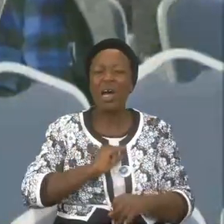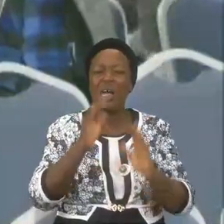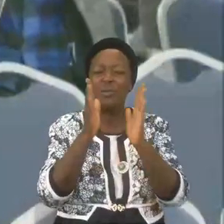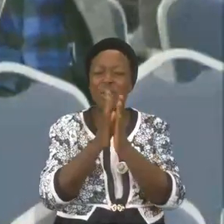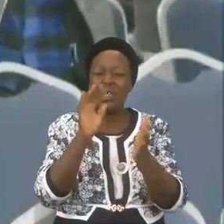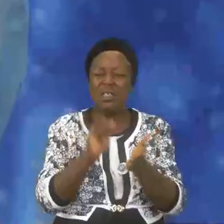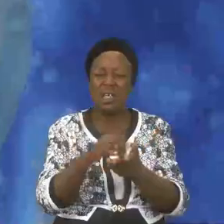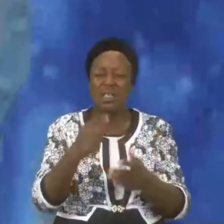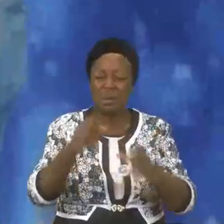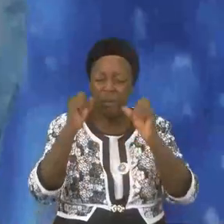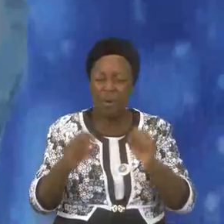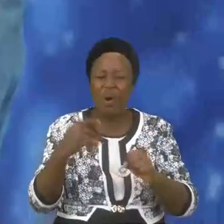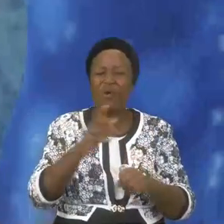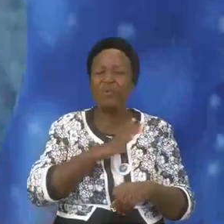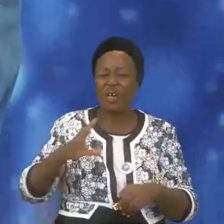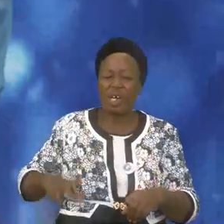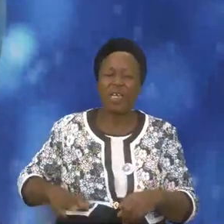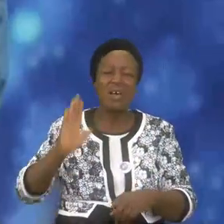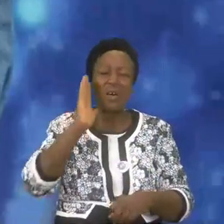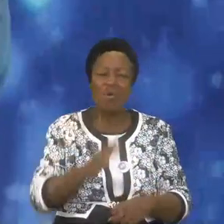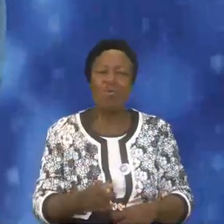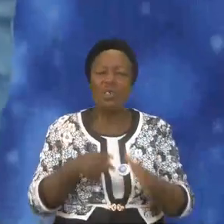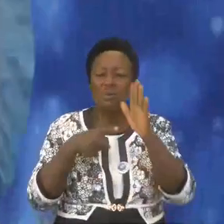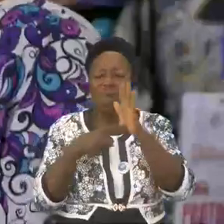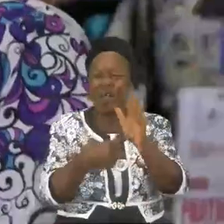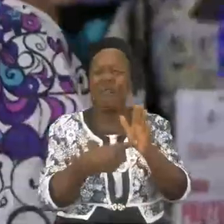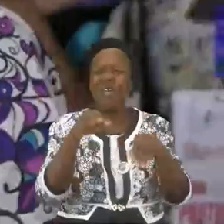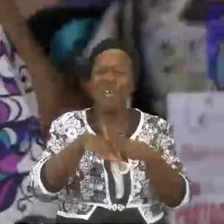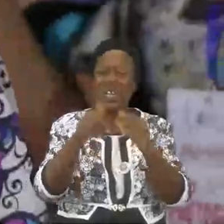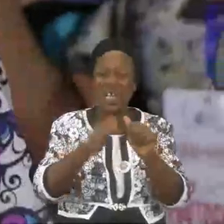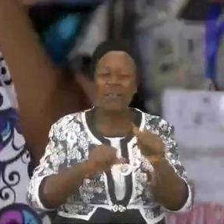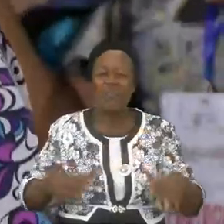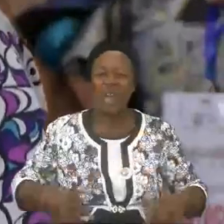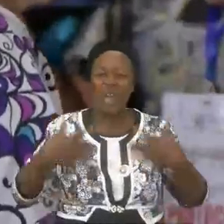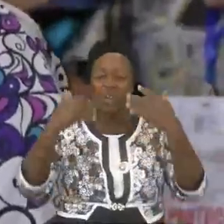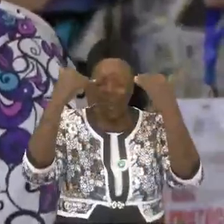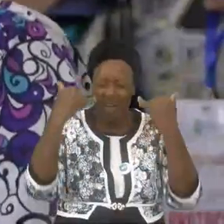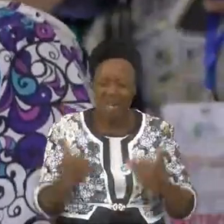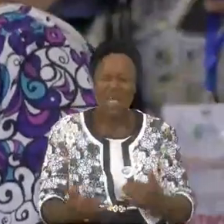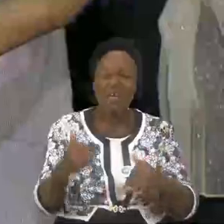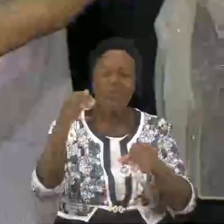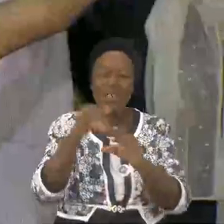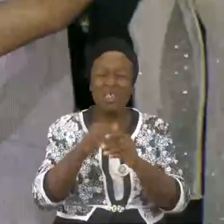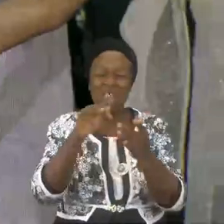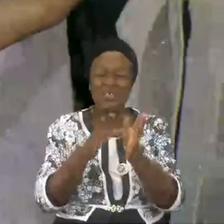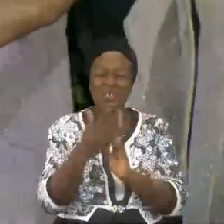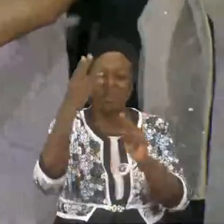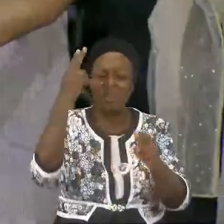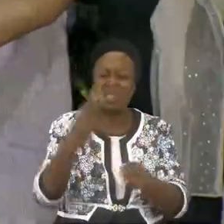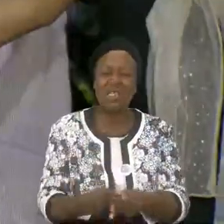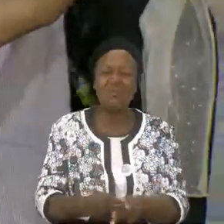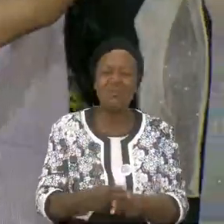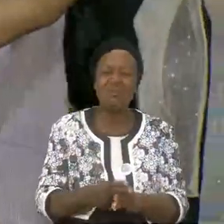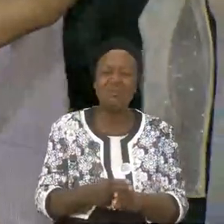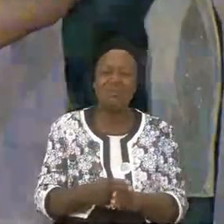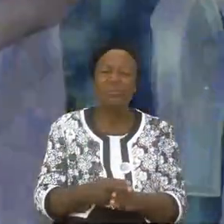prie que la puissance de Christ se manifeste dans chaque vie, maintenant même, au